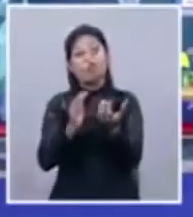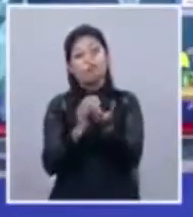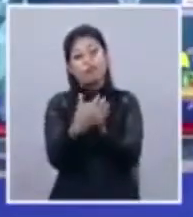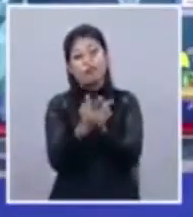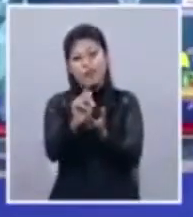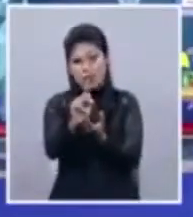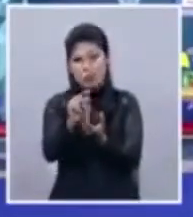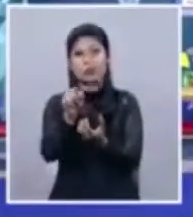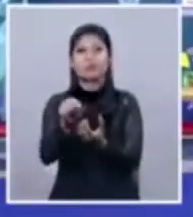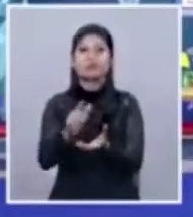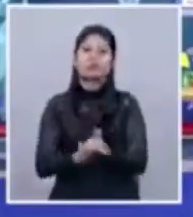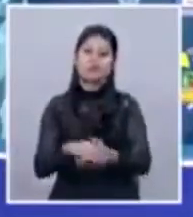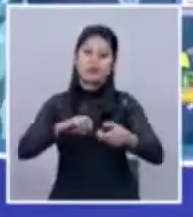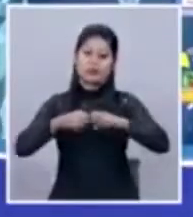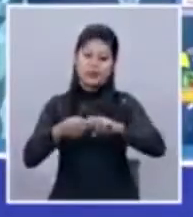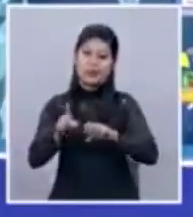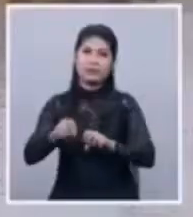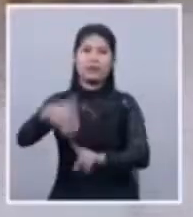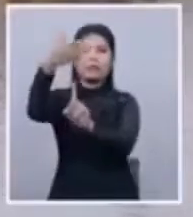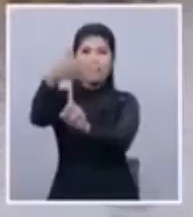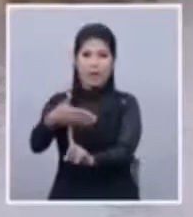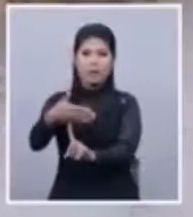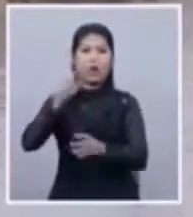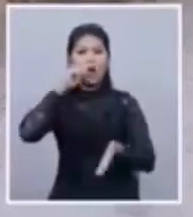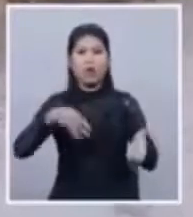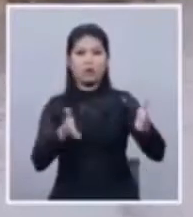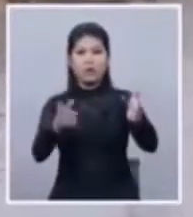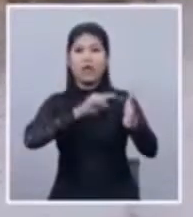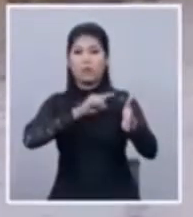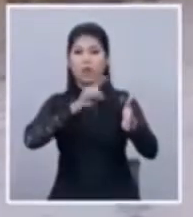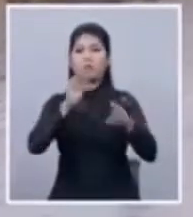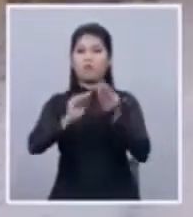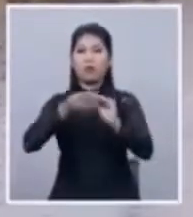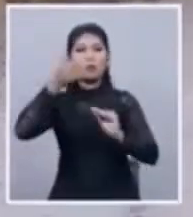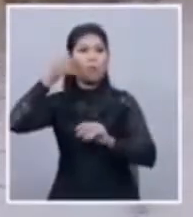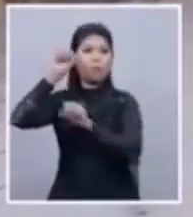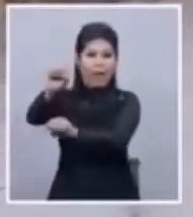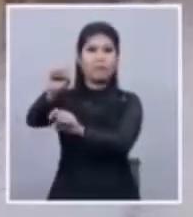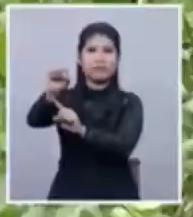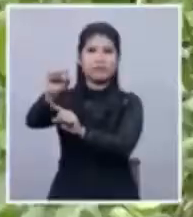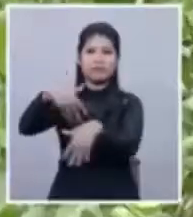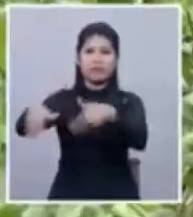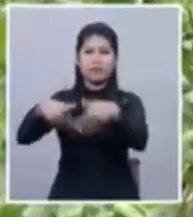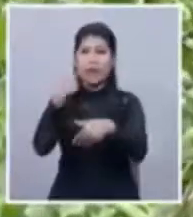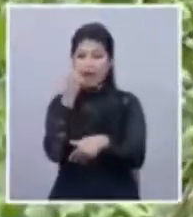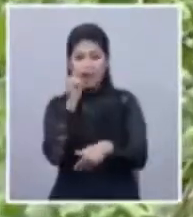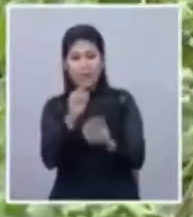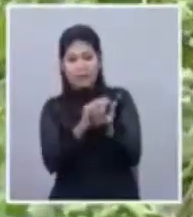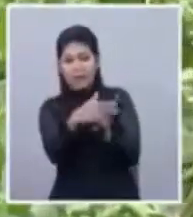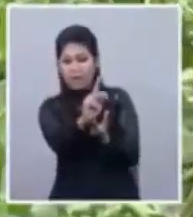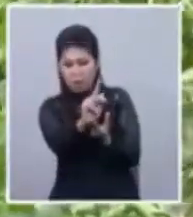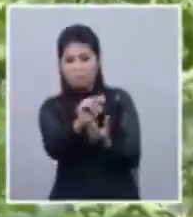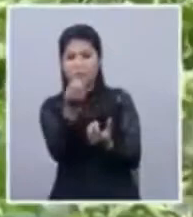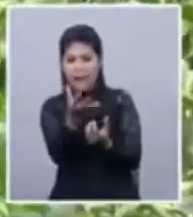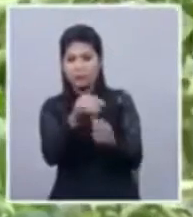วกันแล้วกรมชลประทานก็จะปักป้ายเลยว่าคลองเส้นนี้ใครรับผิดชอบบอกเบอร์โทรศัพท์นะครับประชาชนหรือใครเห็นว่ามันมีผักตบเยอะแล้ว